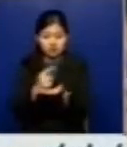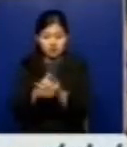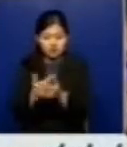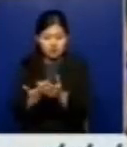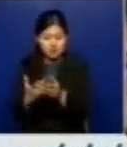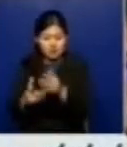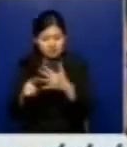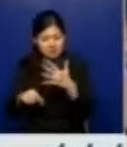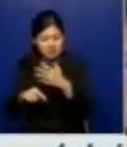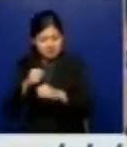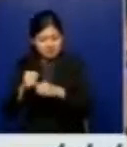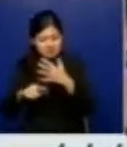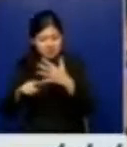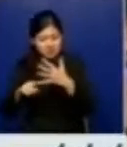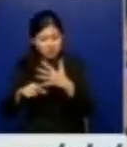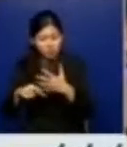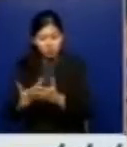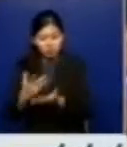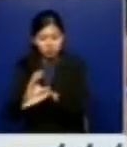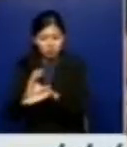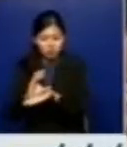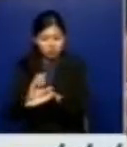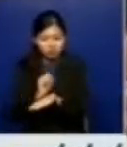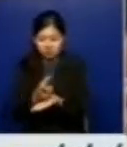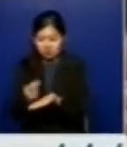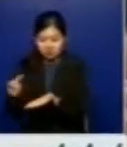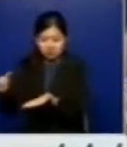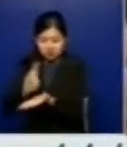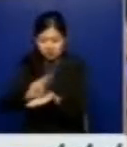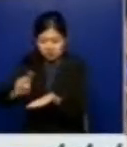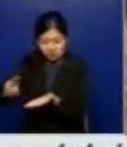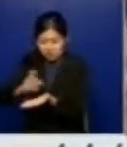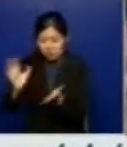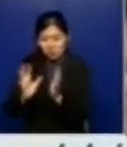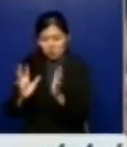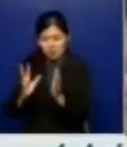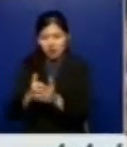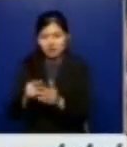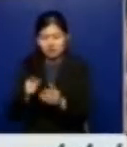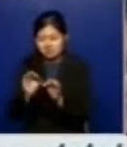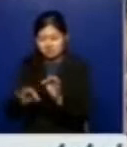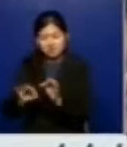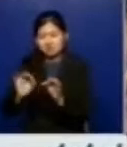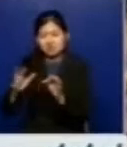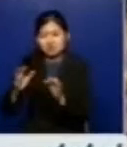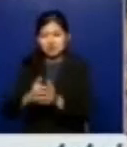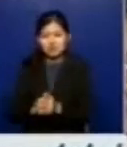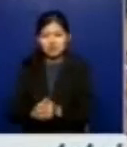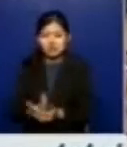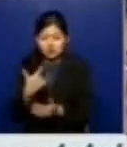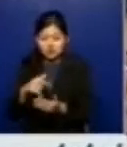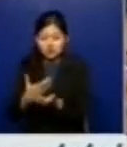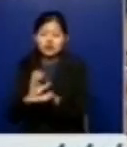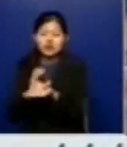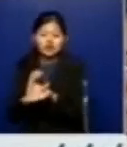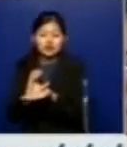ถูกใช้อย่างฟุ่มเฟือยนะไม่ประหยัดจริงๆแล้วสามารถตัดได้ประหยัดได้ยังไม่ถ้ายังไม่ดำเนินการก็ไม่ควรเร่งดำเนินการเพราะ